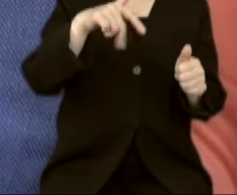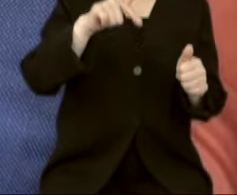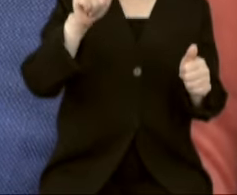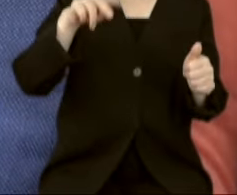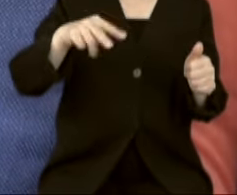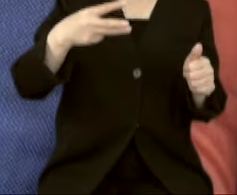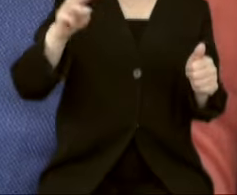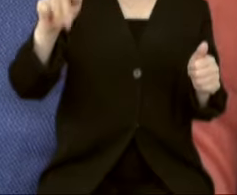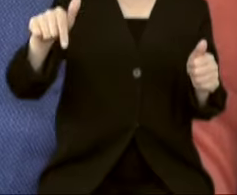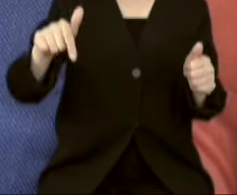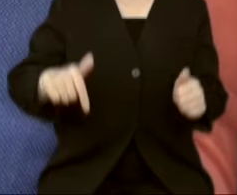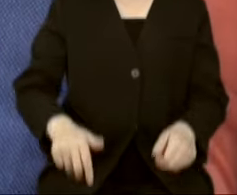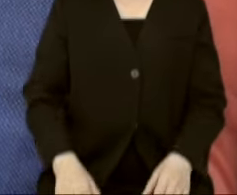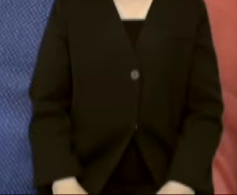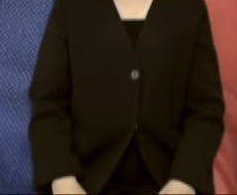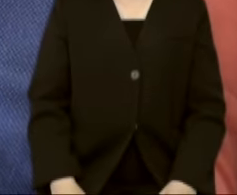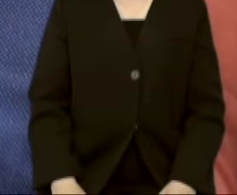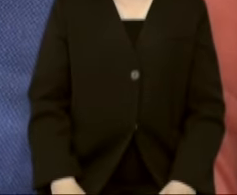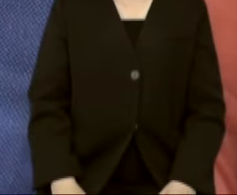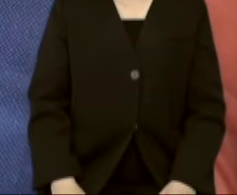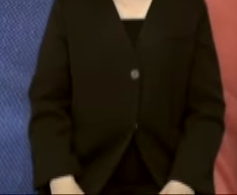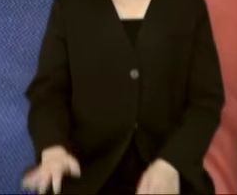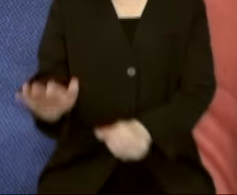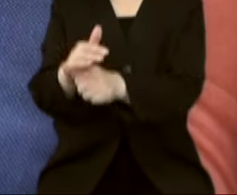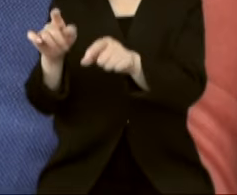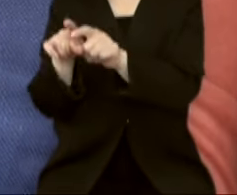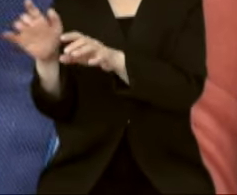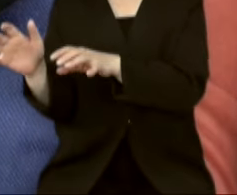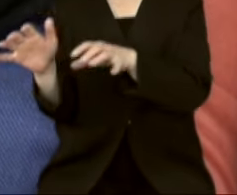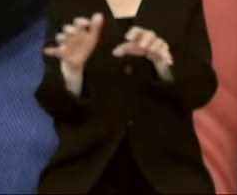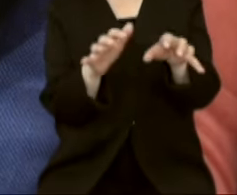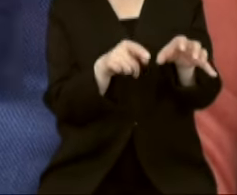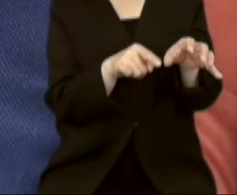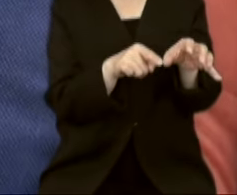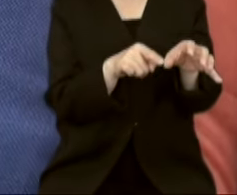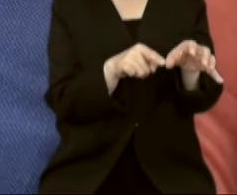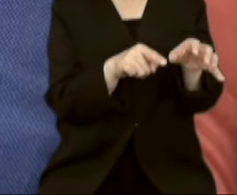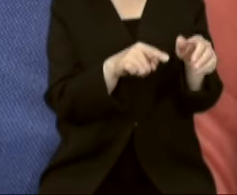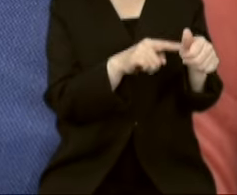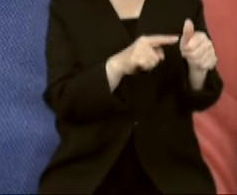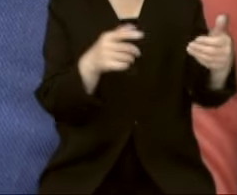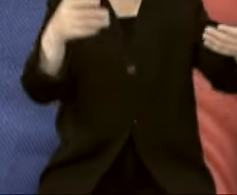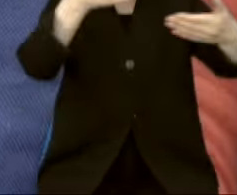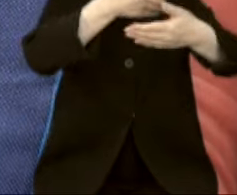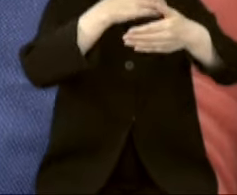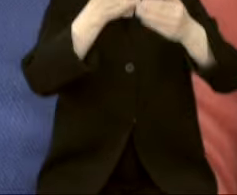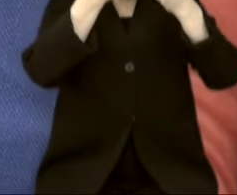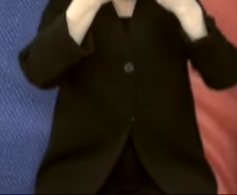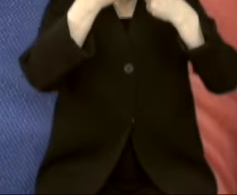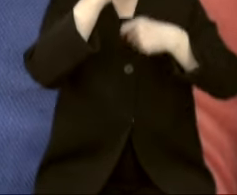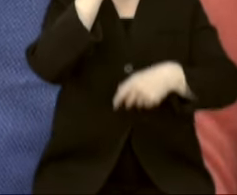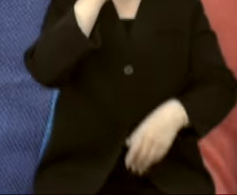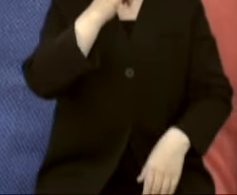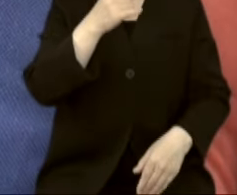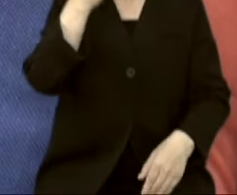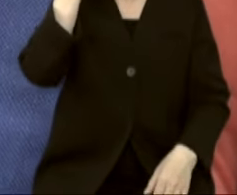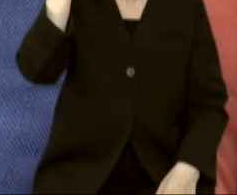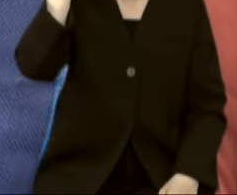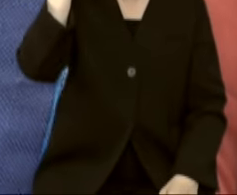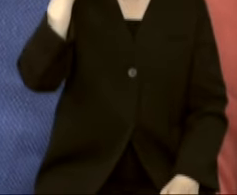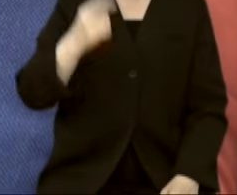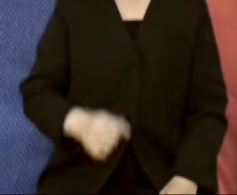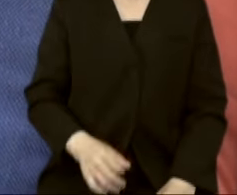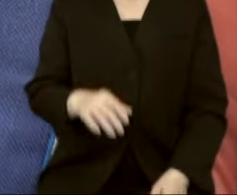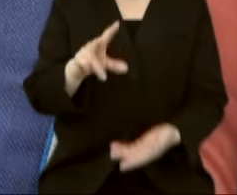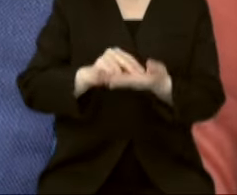까띡이라고 있었어요. 예. 그래 가는데 그 꼬마들도 다 갔어요. 그래서 이분이 가서 그분은 목을 잡고 울고 있었어요. 근데 왜 울어요?